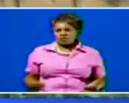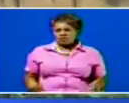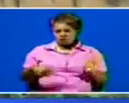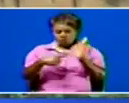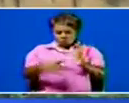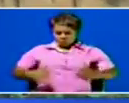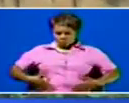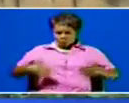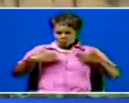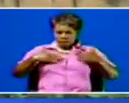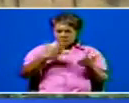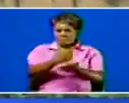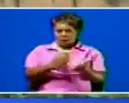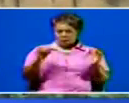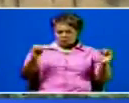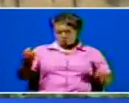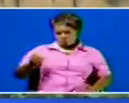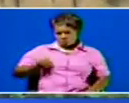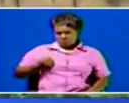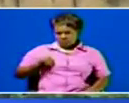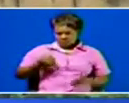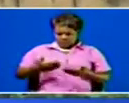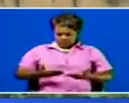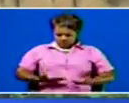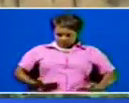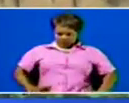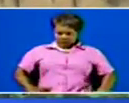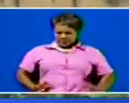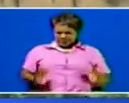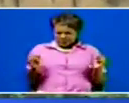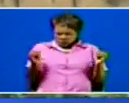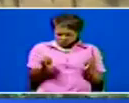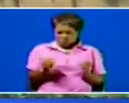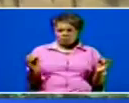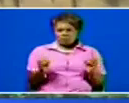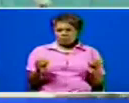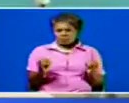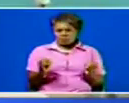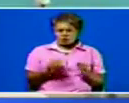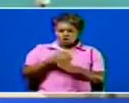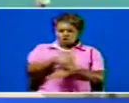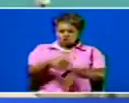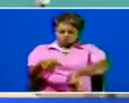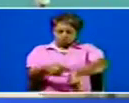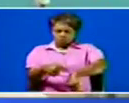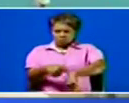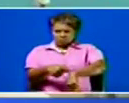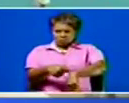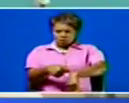hazionyeshi maumbile kwa wanawake. Mimi ni kwamba kama unavaa sketi isibane na iwe imevuka magoti. Haturuhusi kuvaa